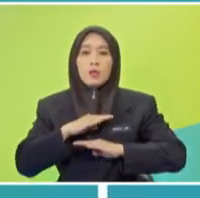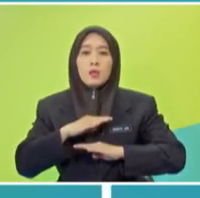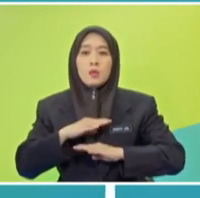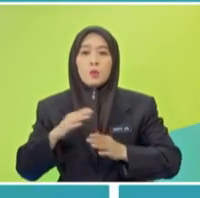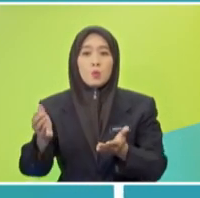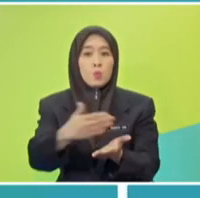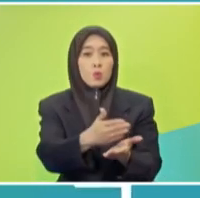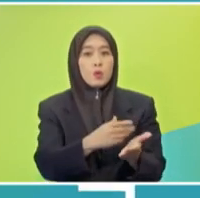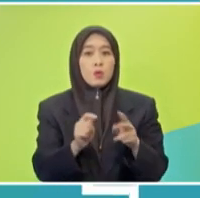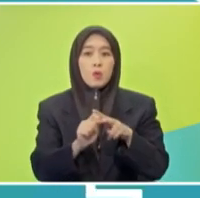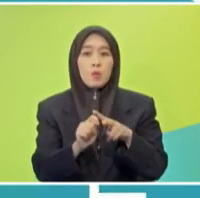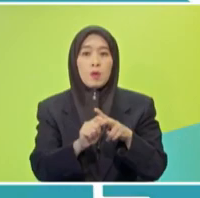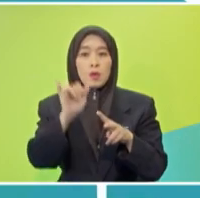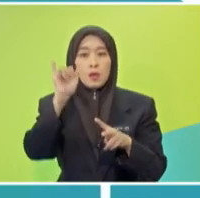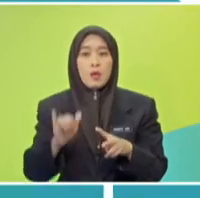kasih